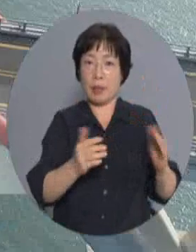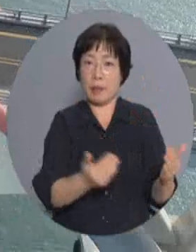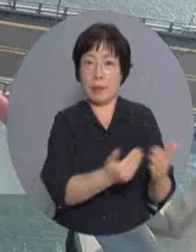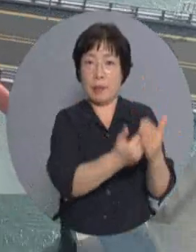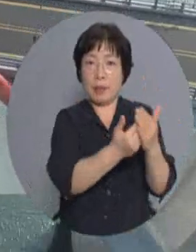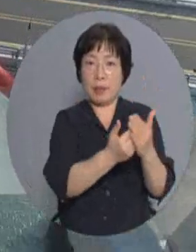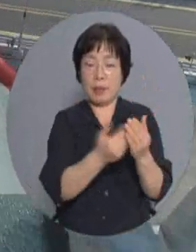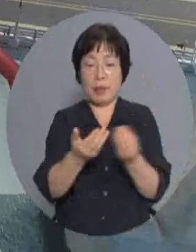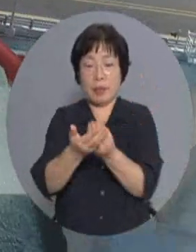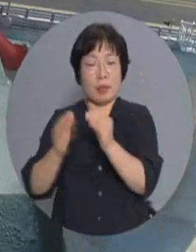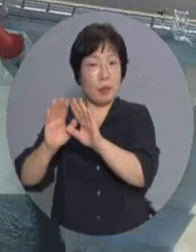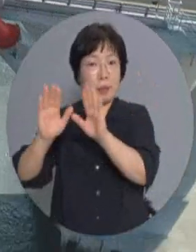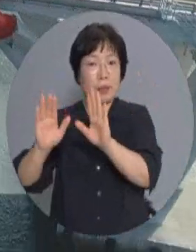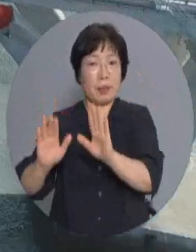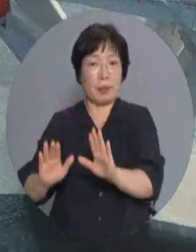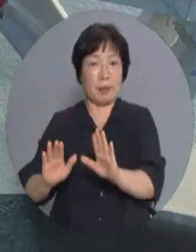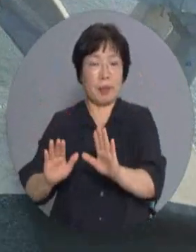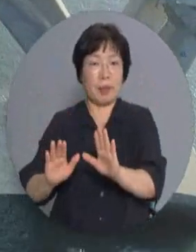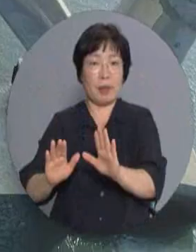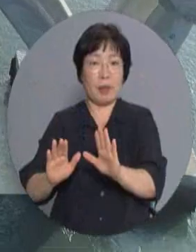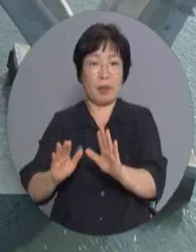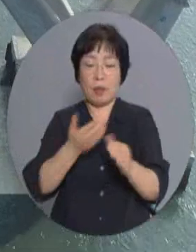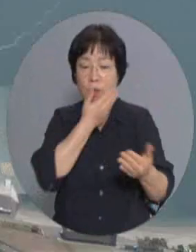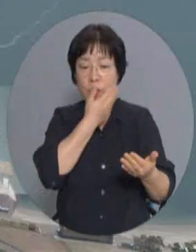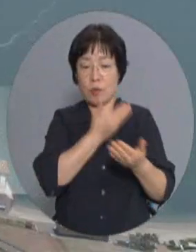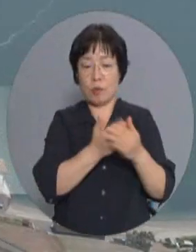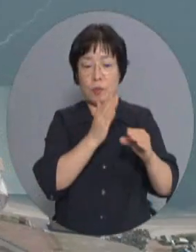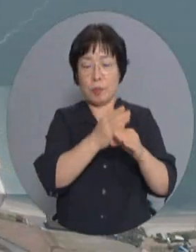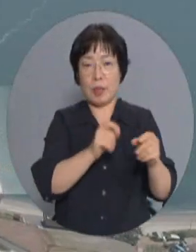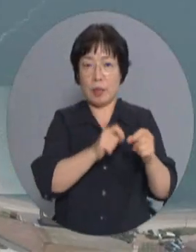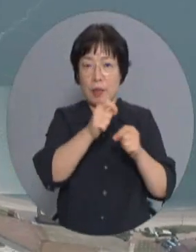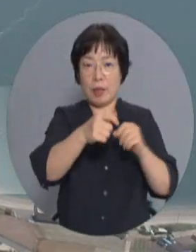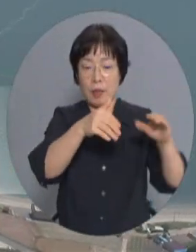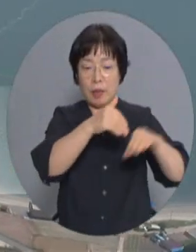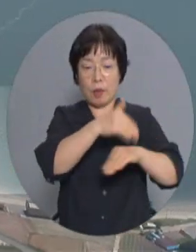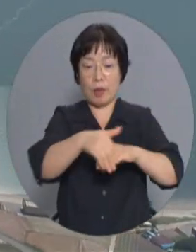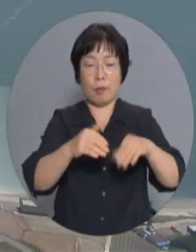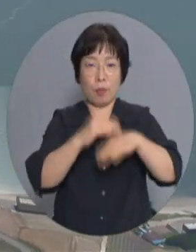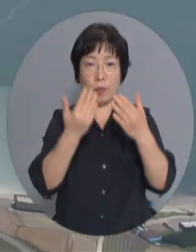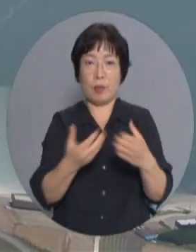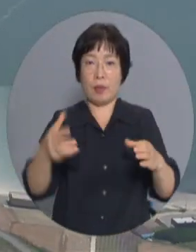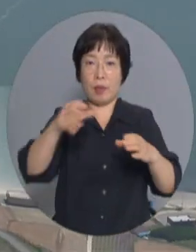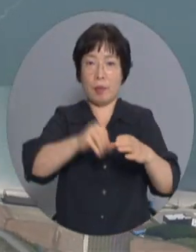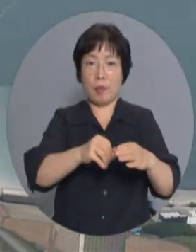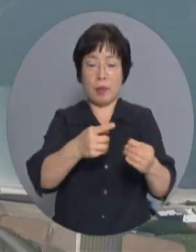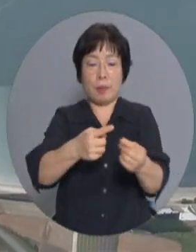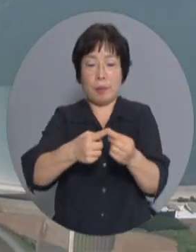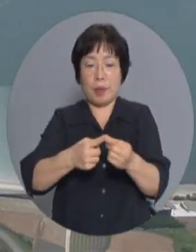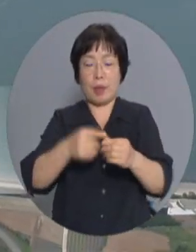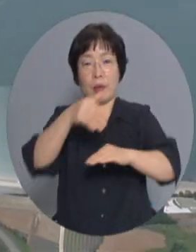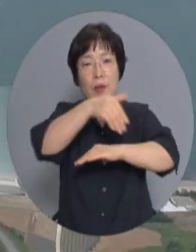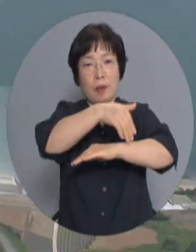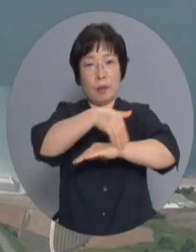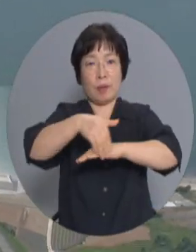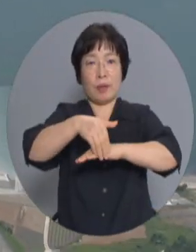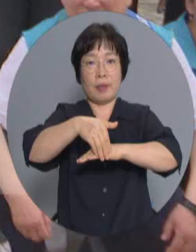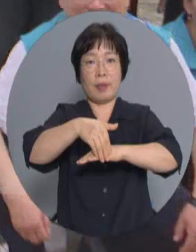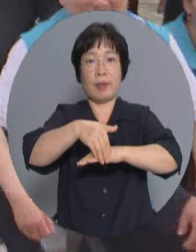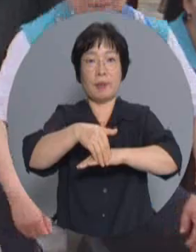사후활용과 2026년 선박람회 등 중장기 도시발전 구상을 모두 포함하는 최상위 전략 구상인